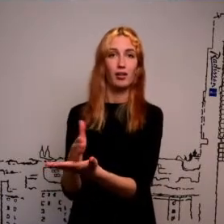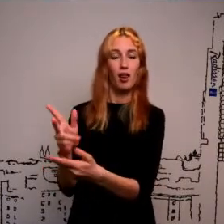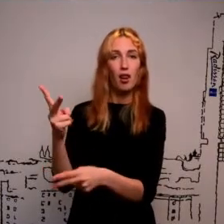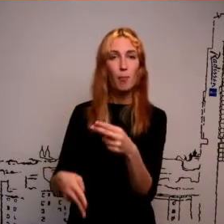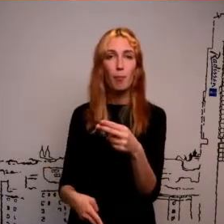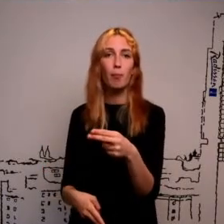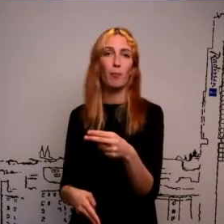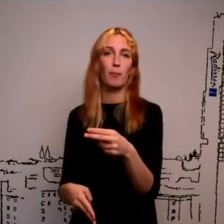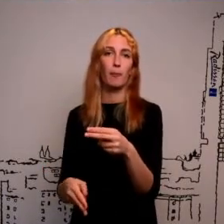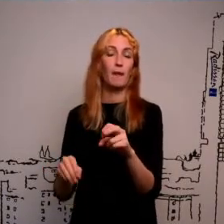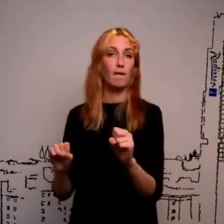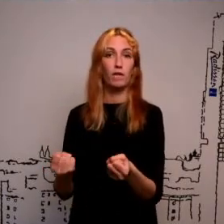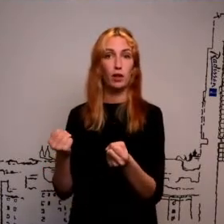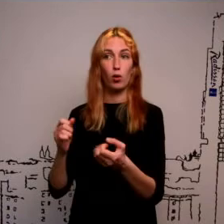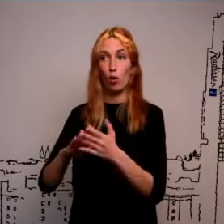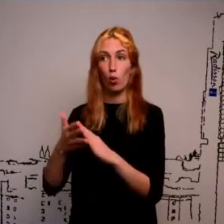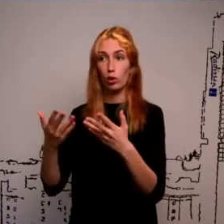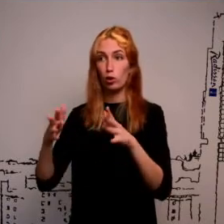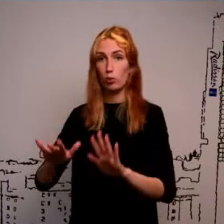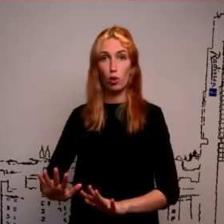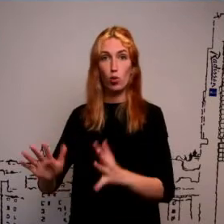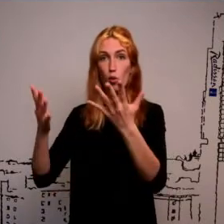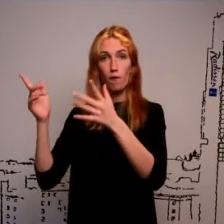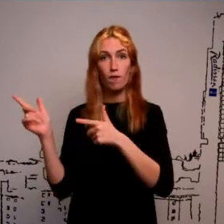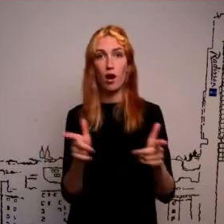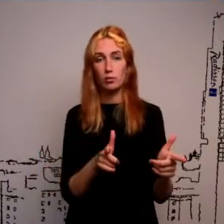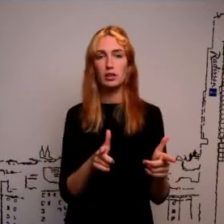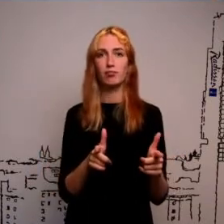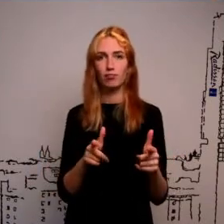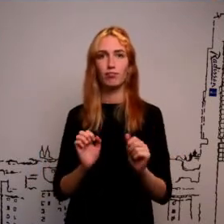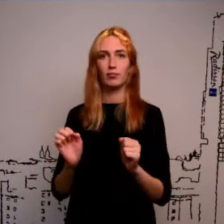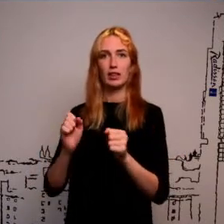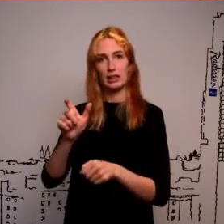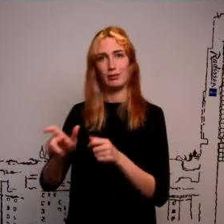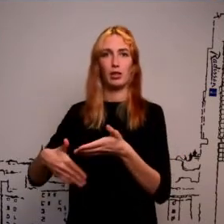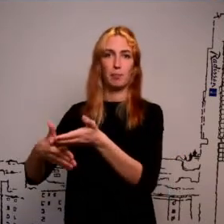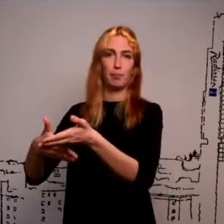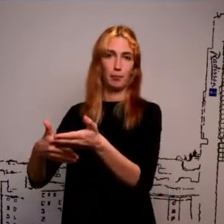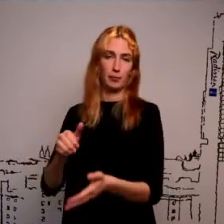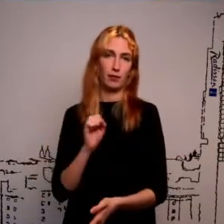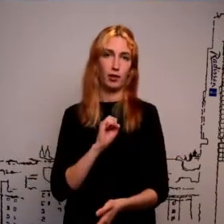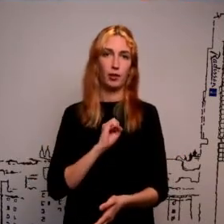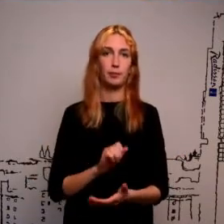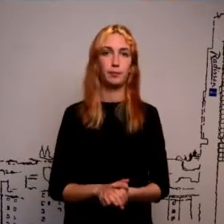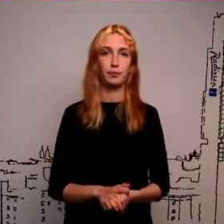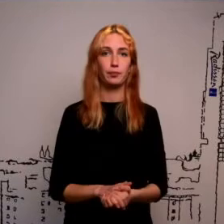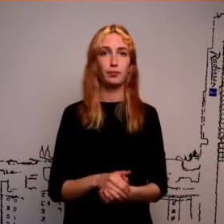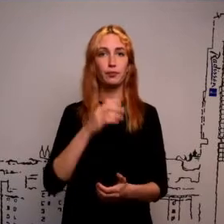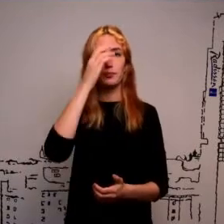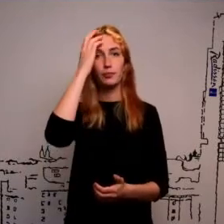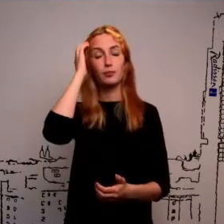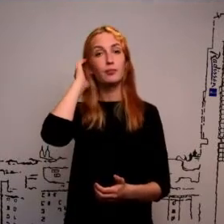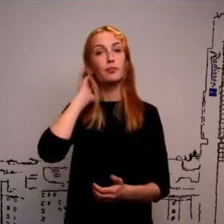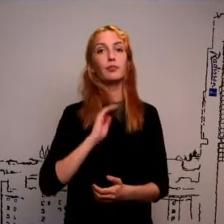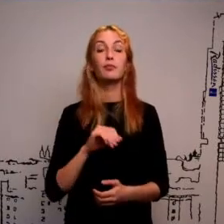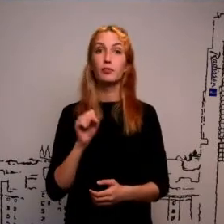siis kui nad on juba juhtunud, siis ka nendega tegeleda neid inimesi abistada. Mm-hmm. Meie vestluse